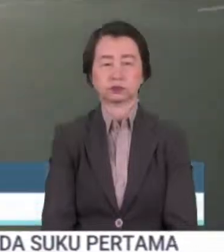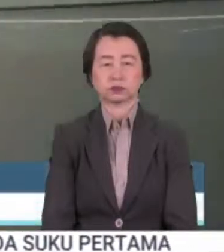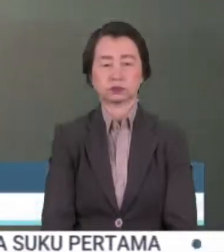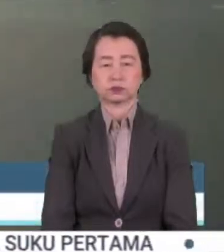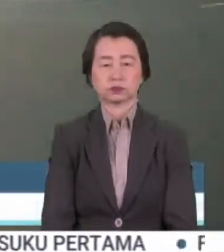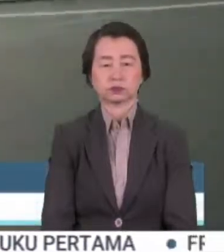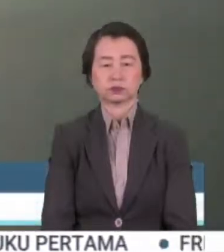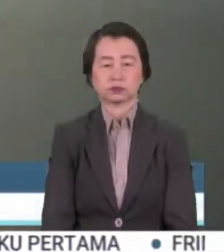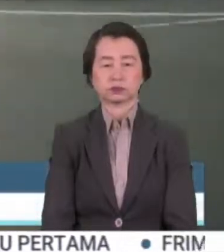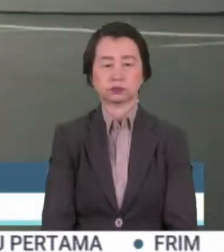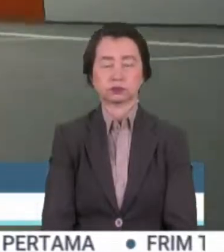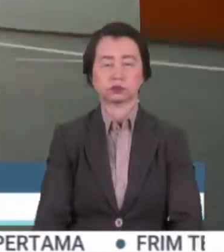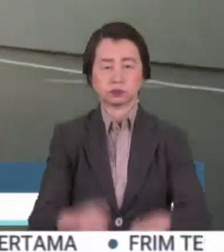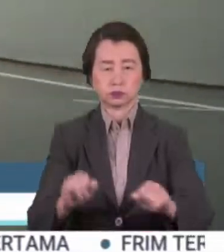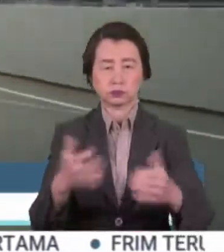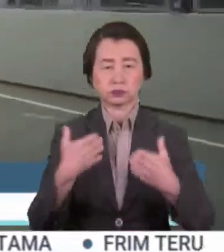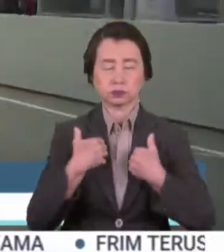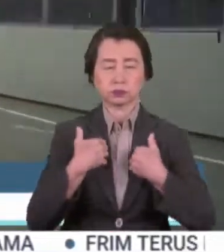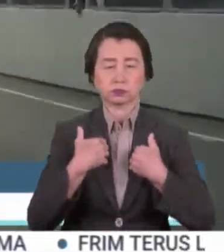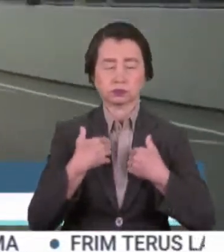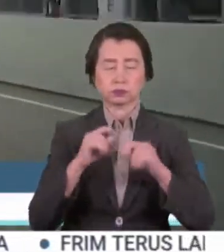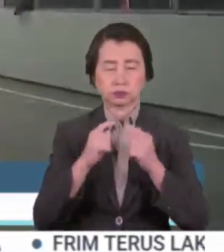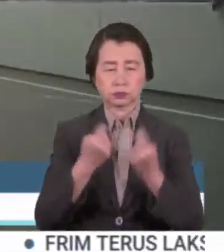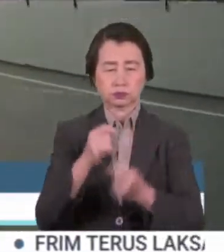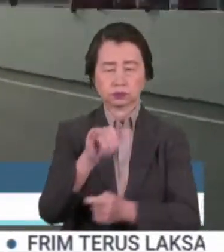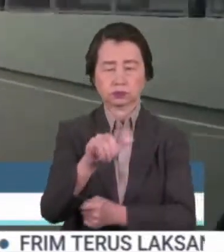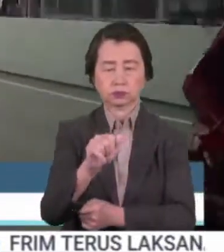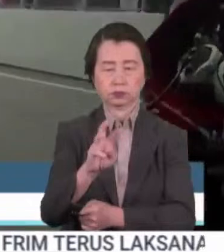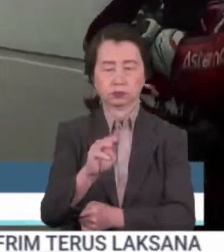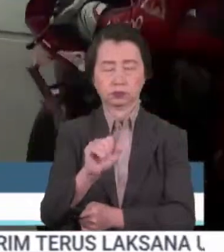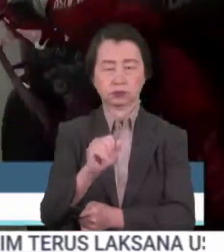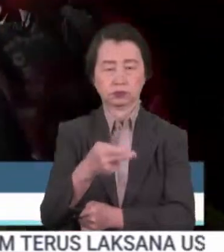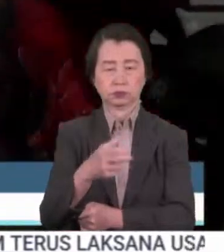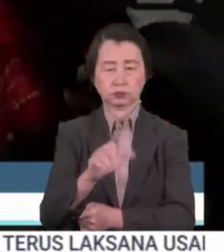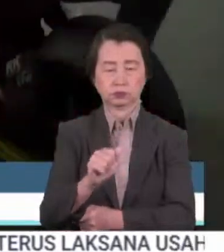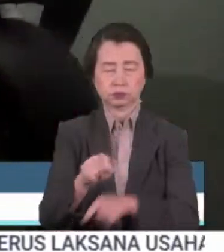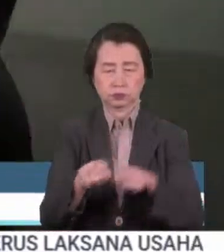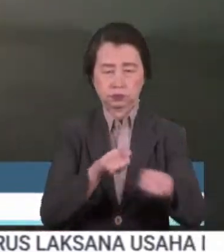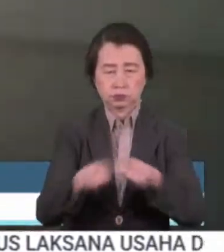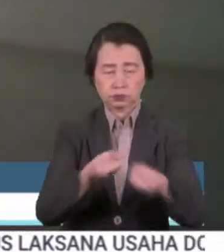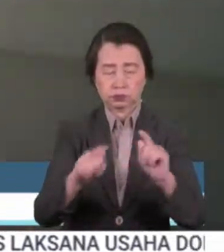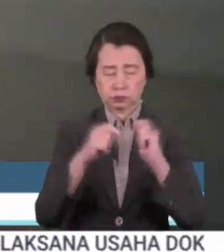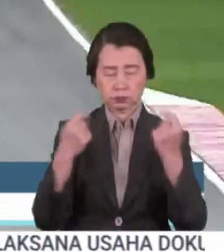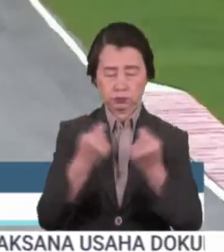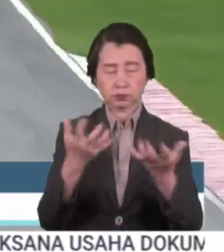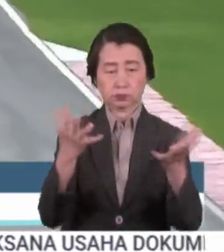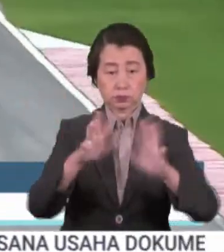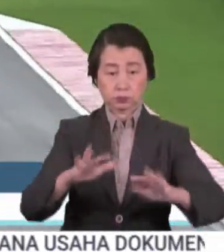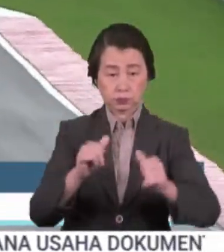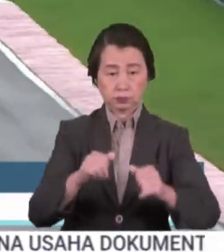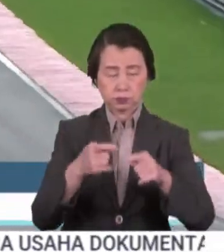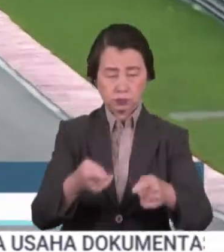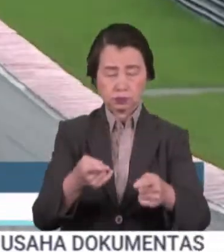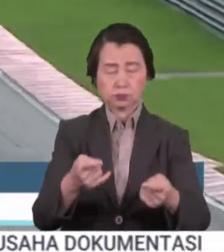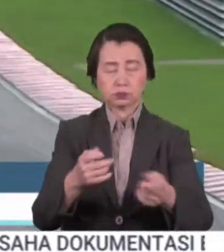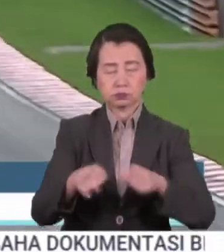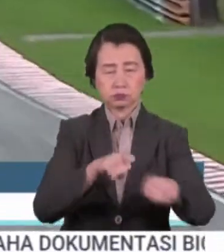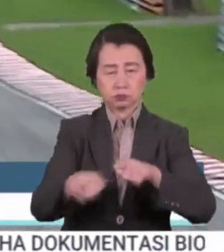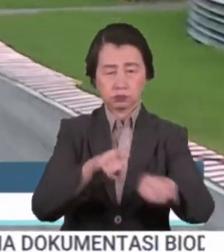dalam hal itu yang kini berhasil bersama pasukan Yamaha janee blue racing teammar